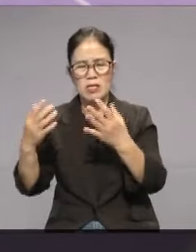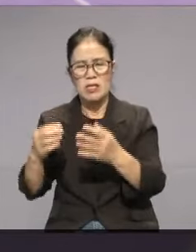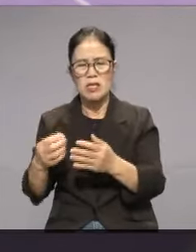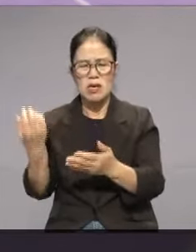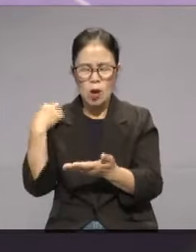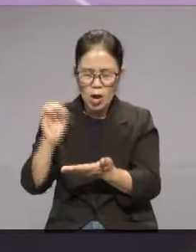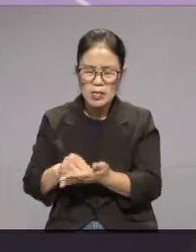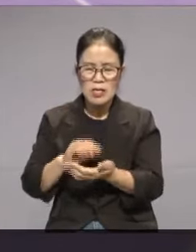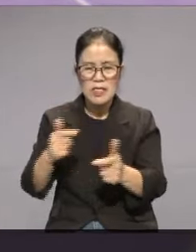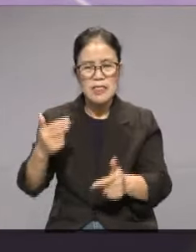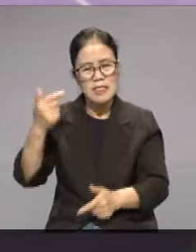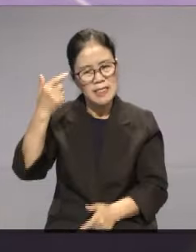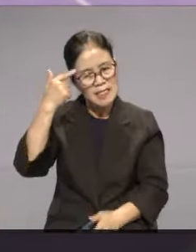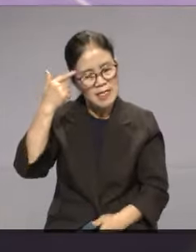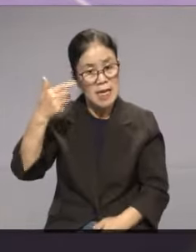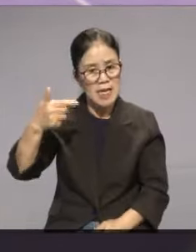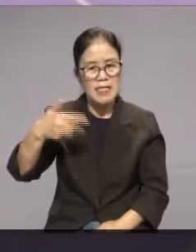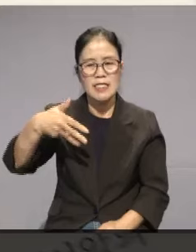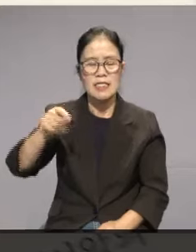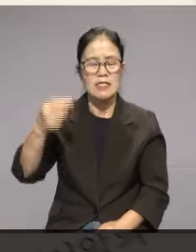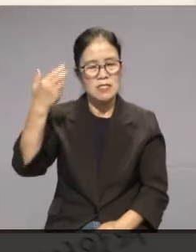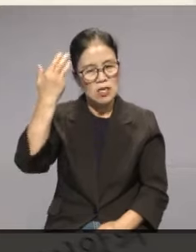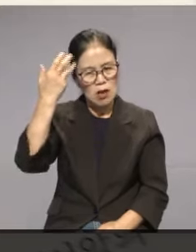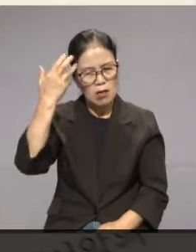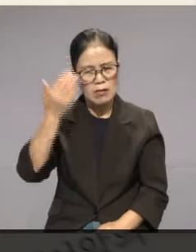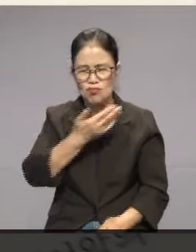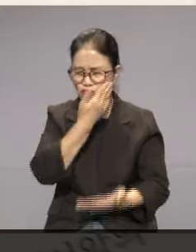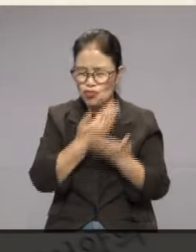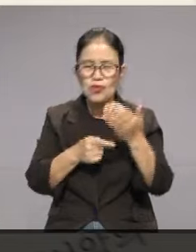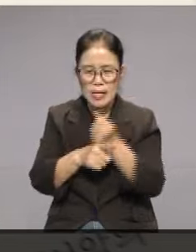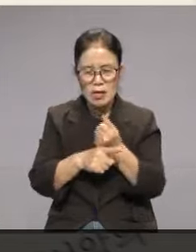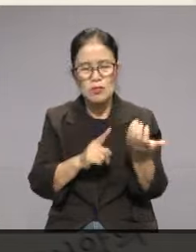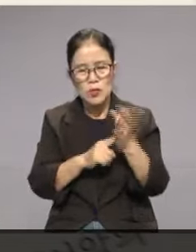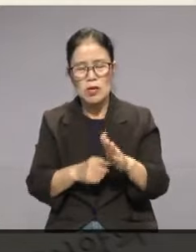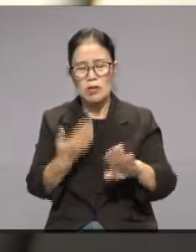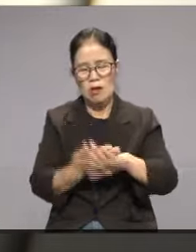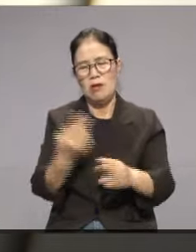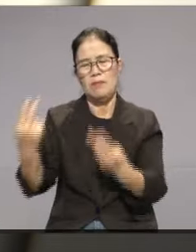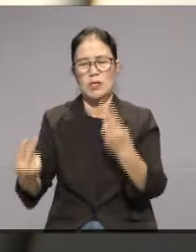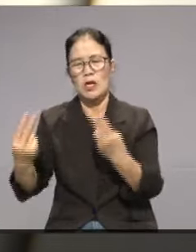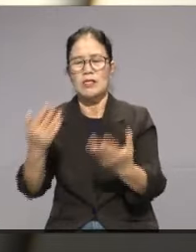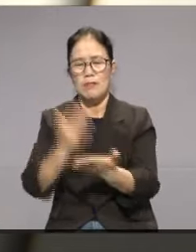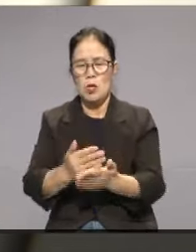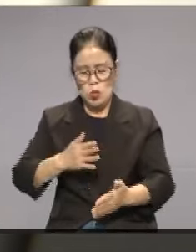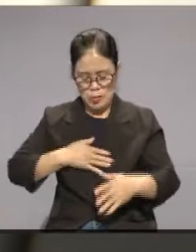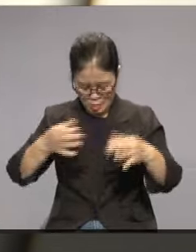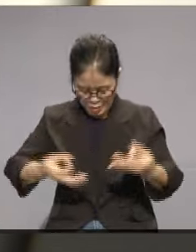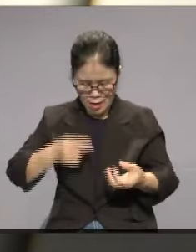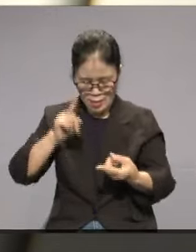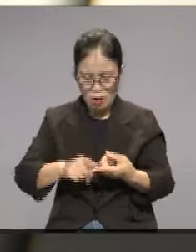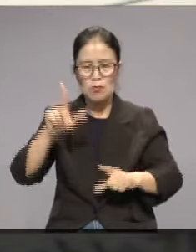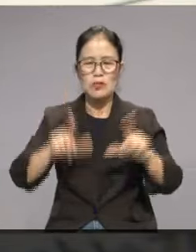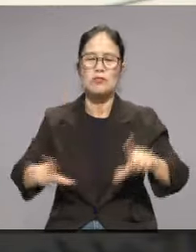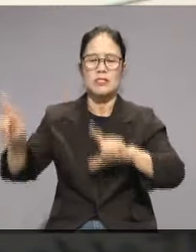등 니체 철학의 주요 개념을 소개하고 타인과 비교하지 않고 진정 나다운 모습으로 살아가는 방법을